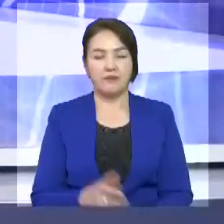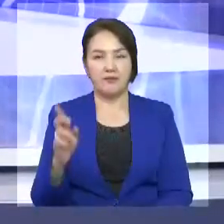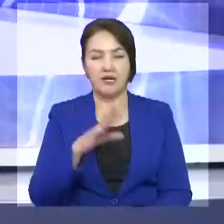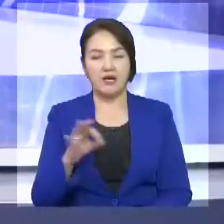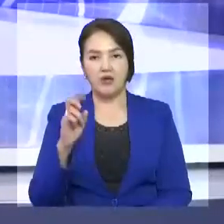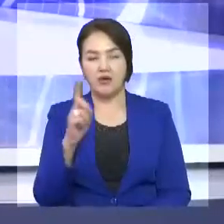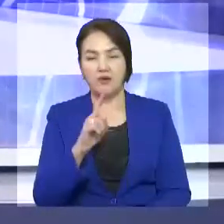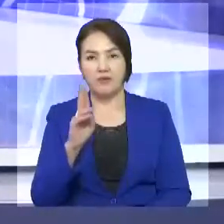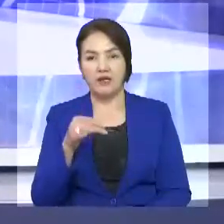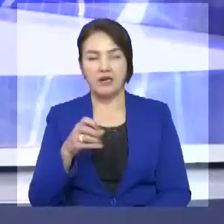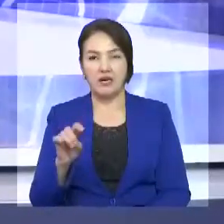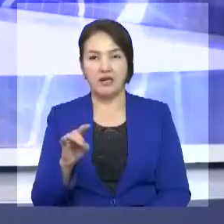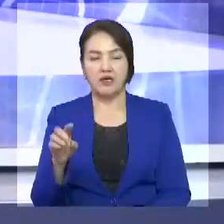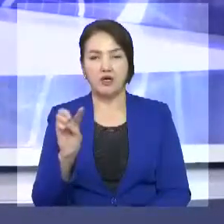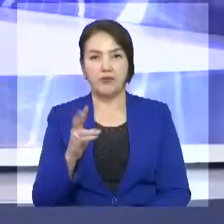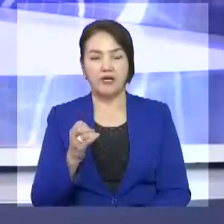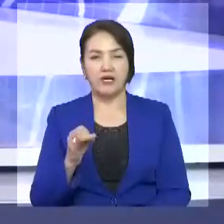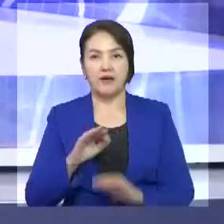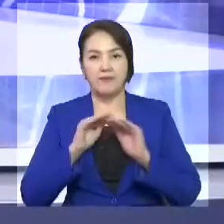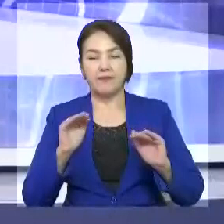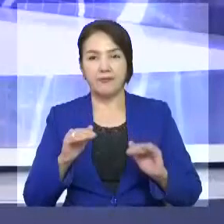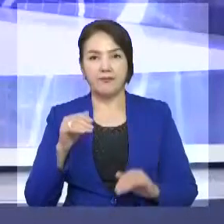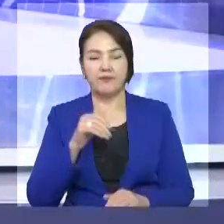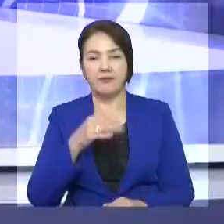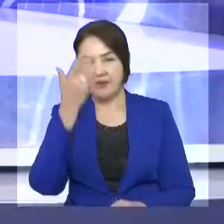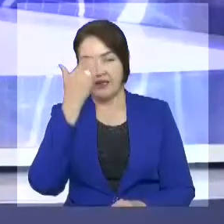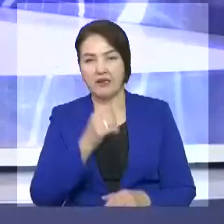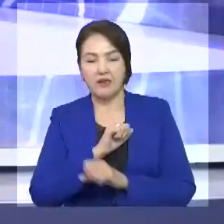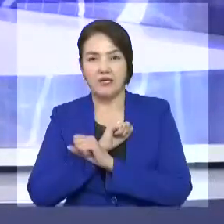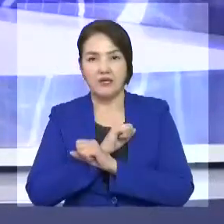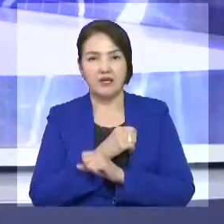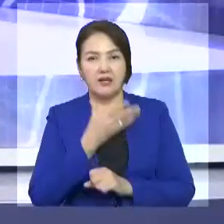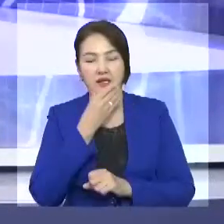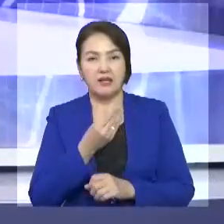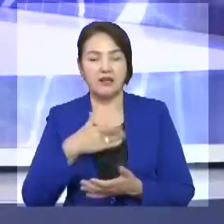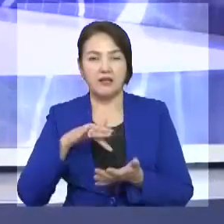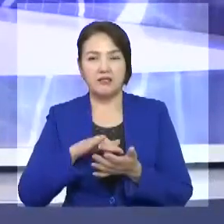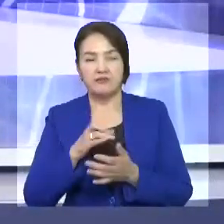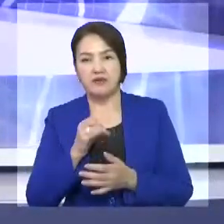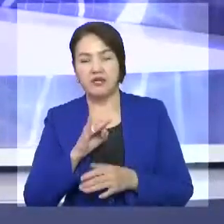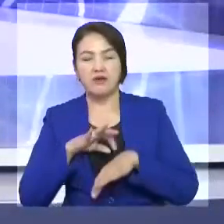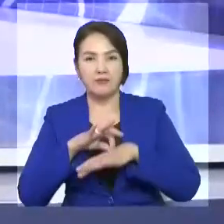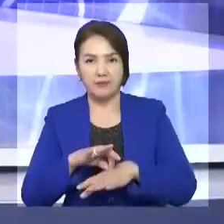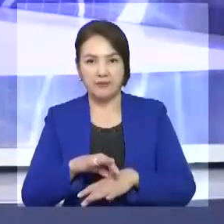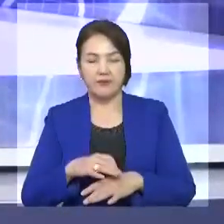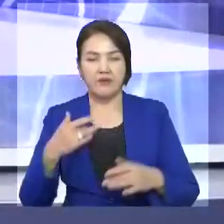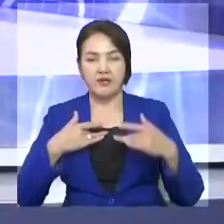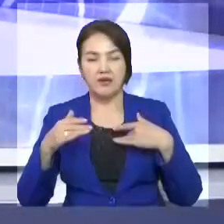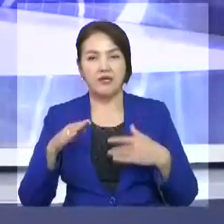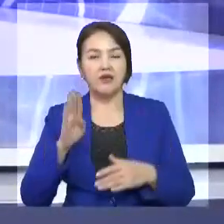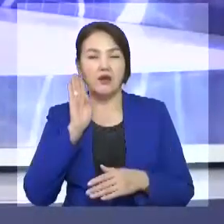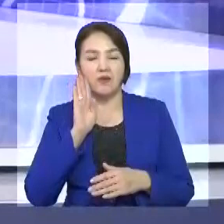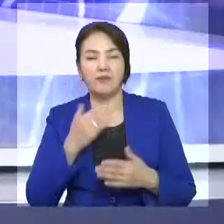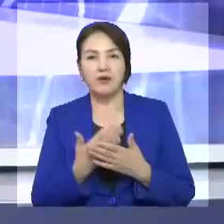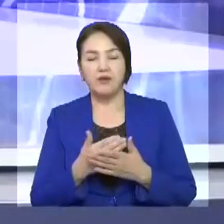Байғанин, Қобда, Қарғалы, Әйтеке би аудандарының балалары жазғы демалысын қаладағы әсем лагерінде өткізіп жатыр. Тасқыннан зардап шеккен және